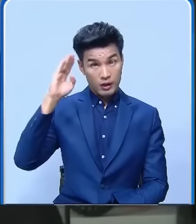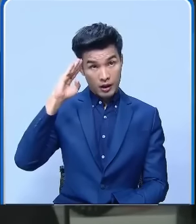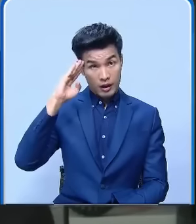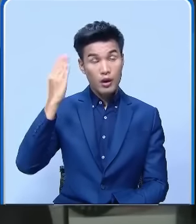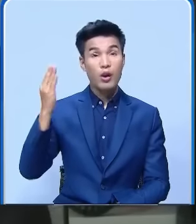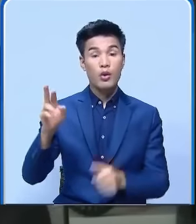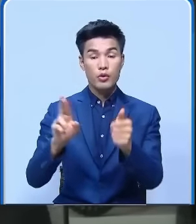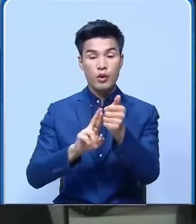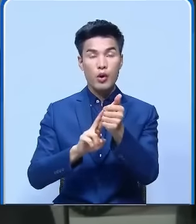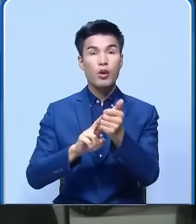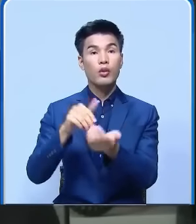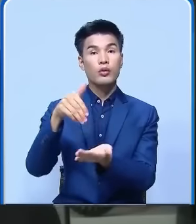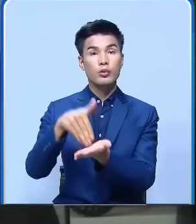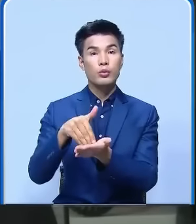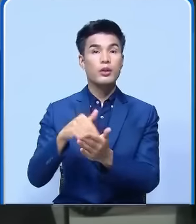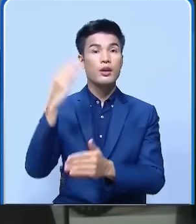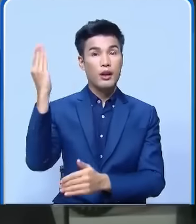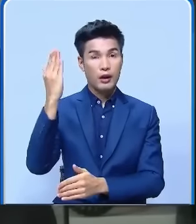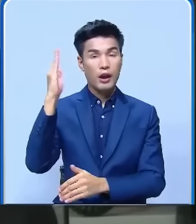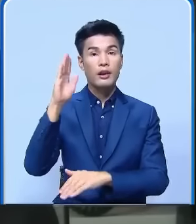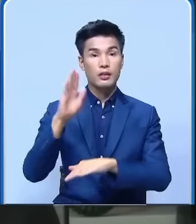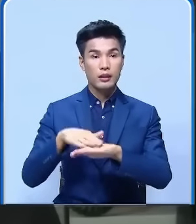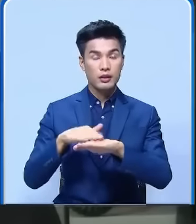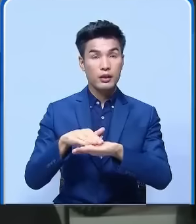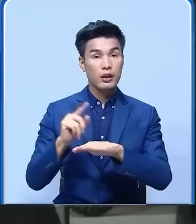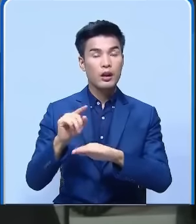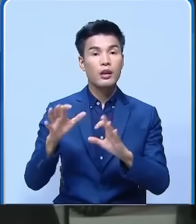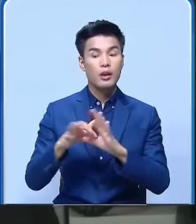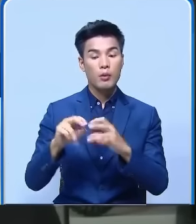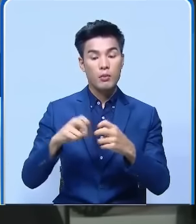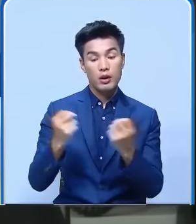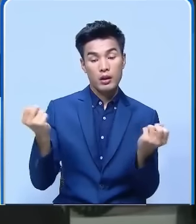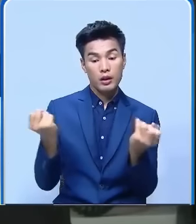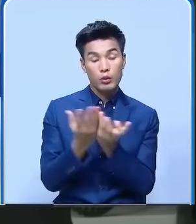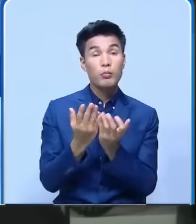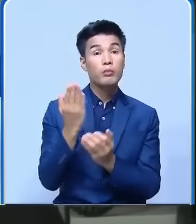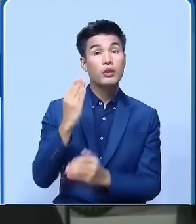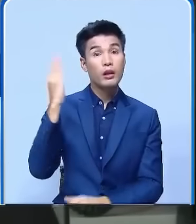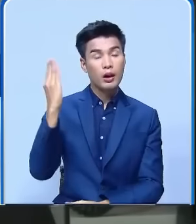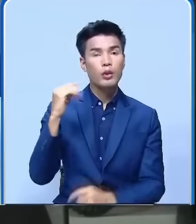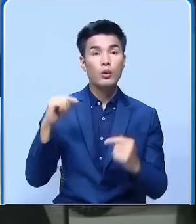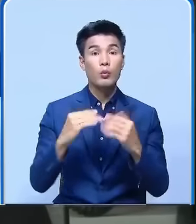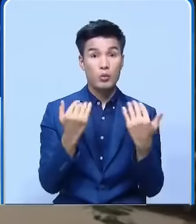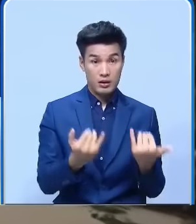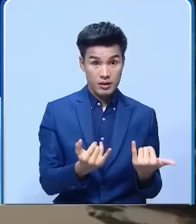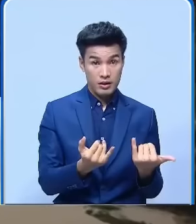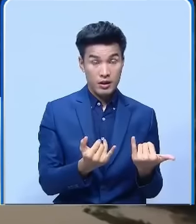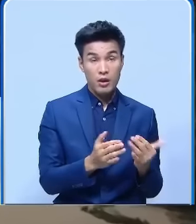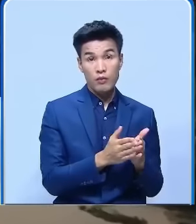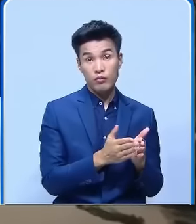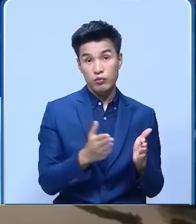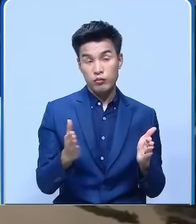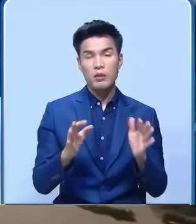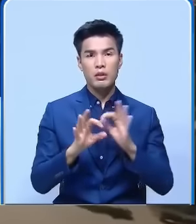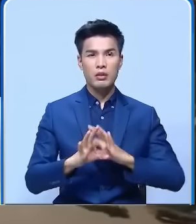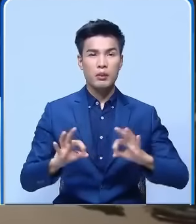องอธิบดีกรมอุตุนิยมวิทยาท่านก็บอกว่าผลกระทบจากพายุซูริกที่จะเกิดขึ้นตั้งแต่วันนี้เลยนะคะคุณผู้ชมโดยเฉพา